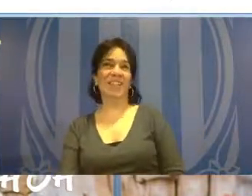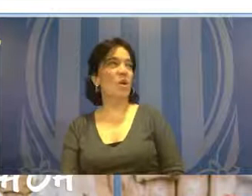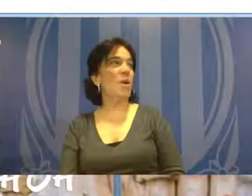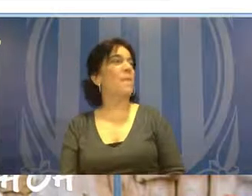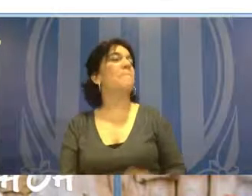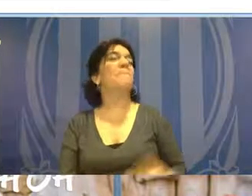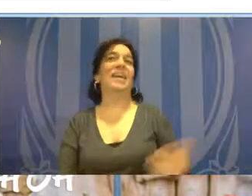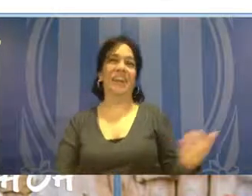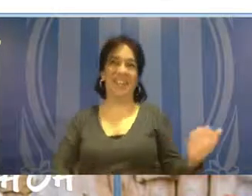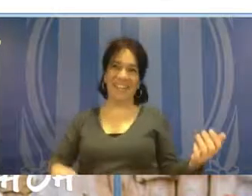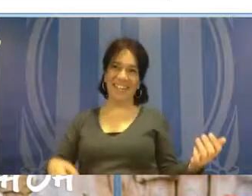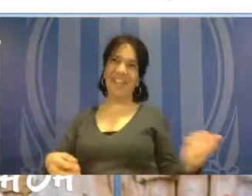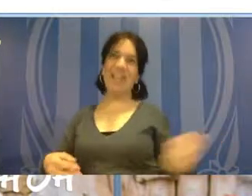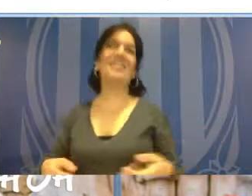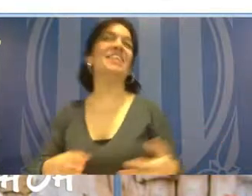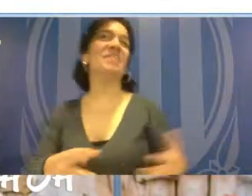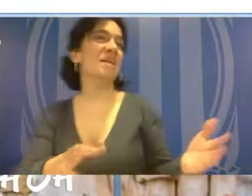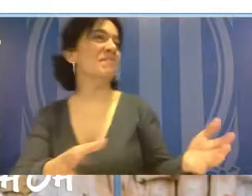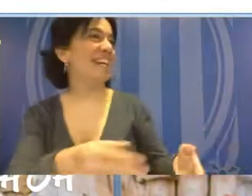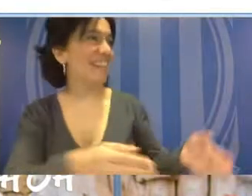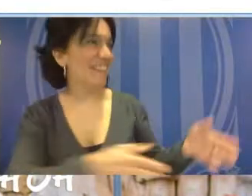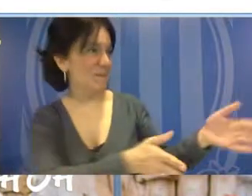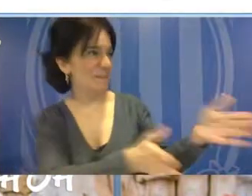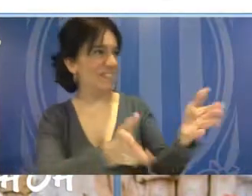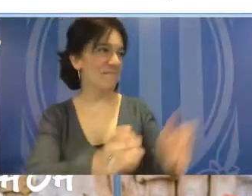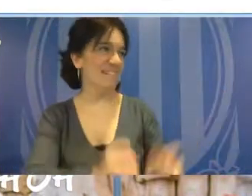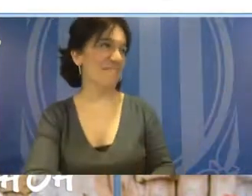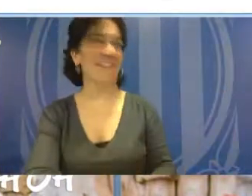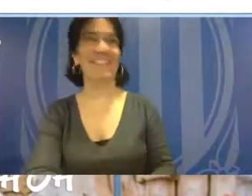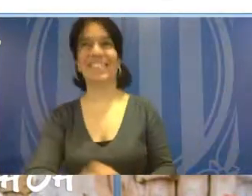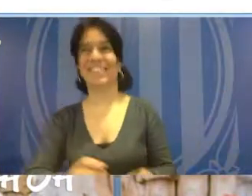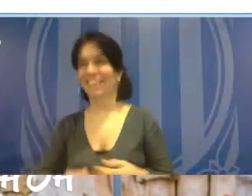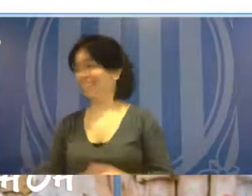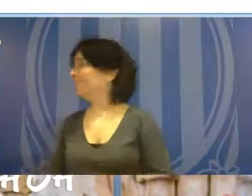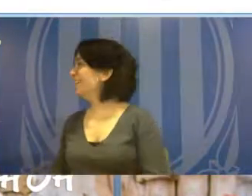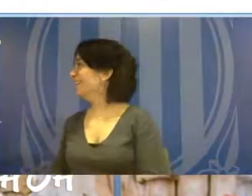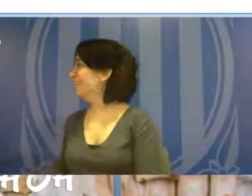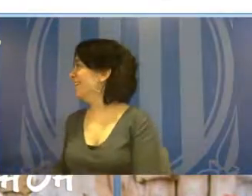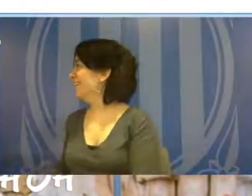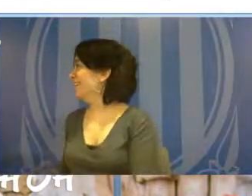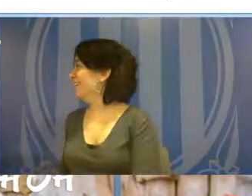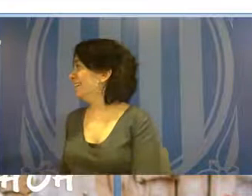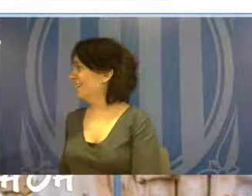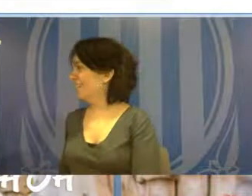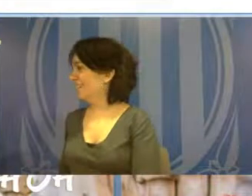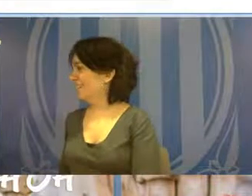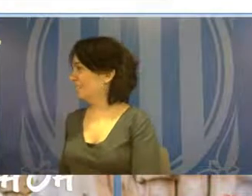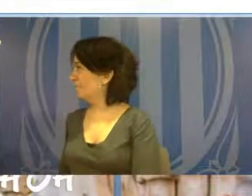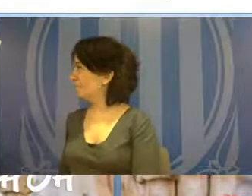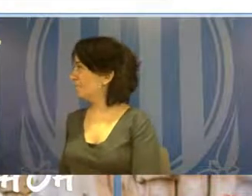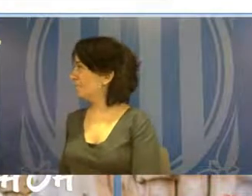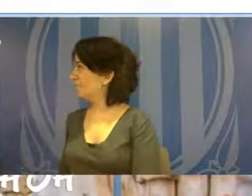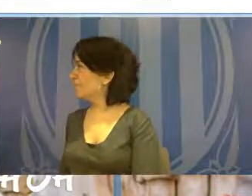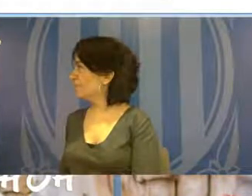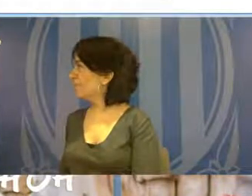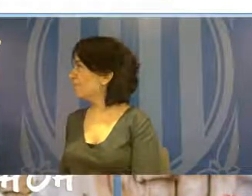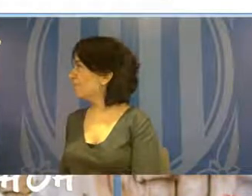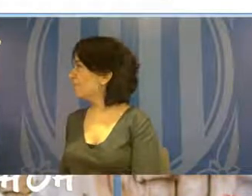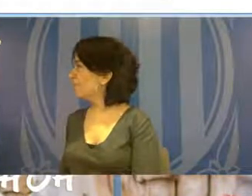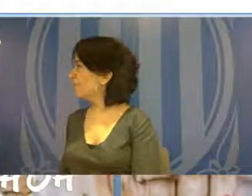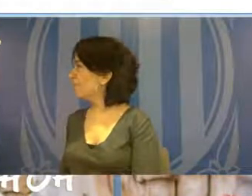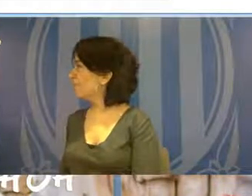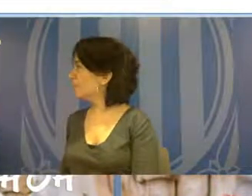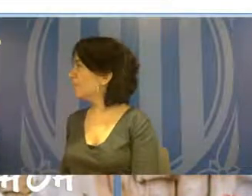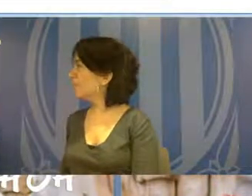embassaments no són ja és una manera d'anar pels embassaments. I com que és una matèria